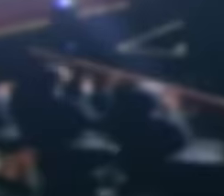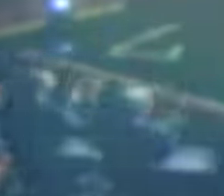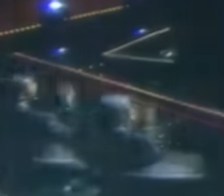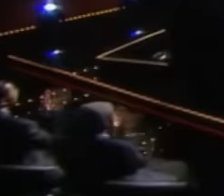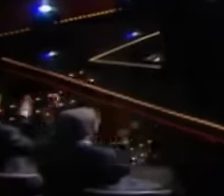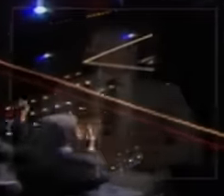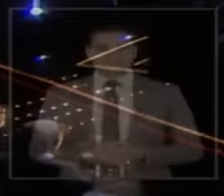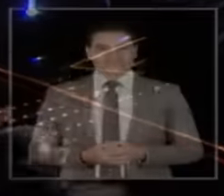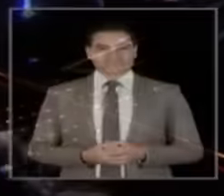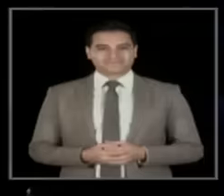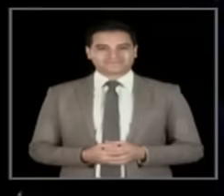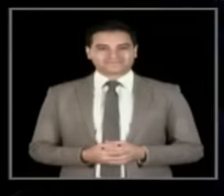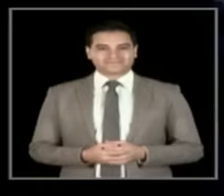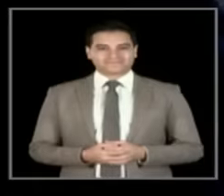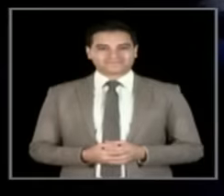عصام يوسف.